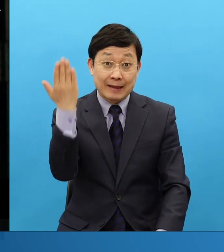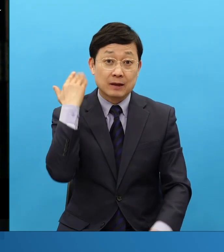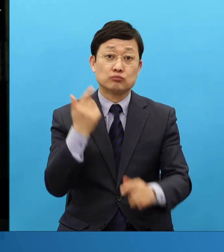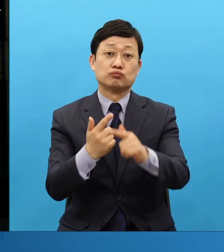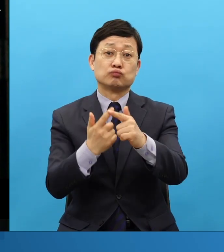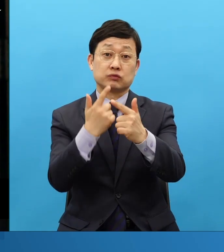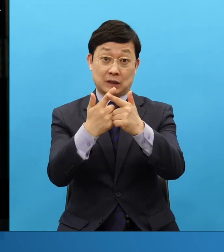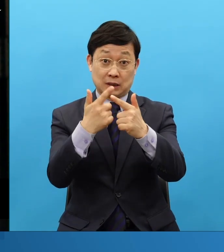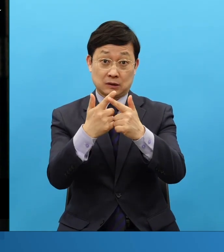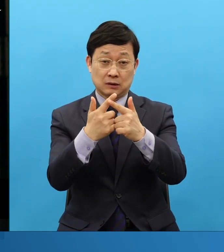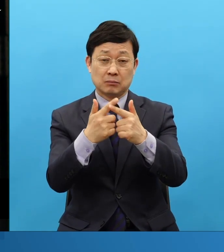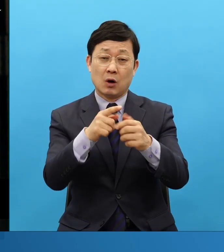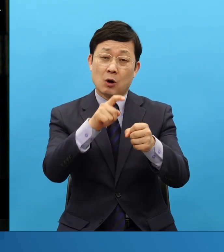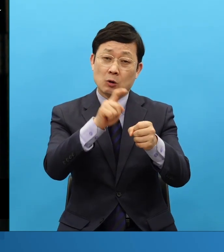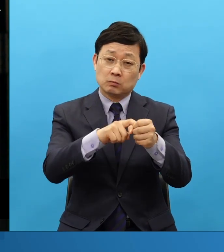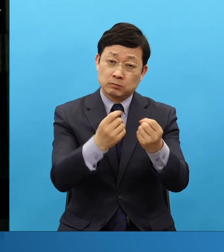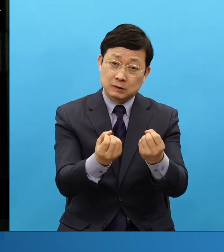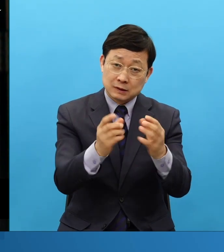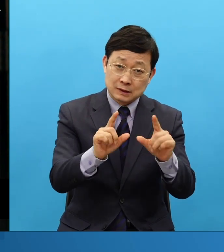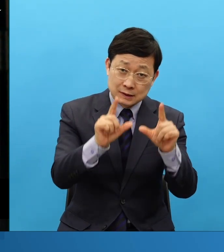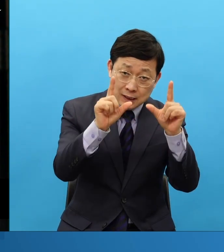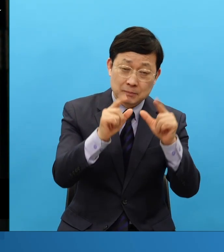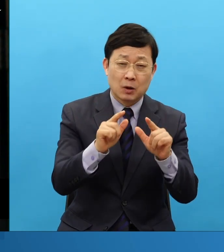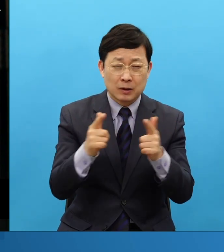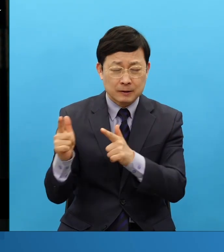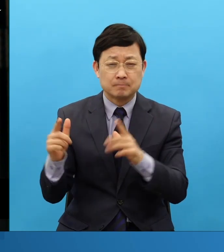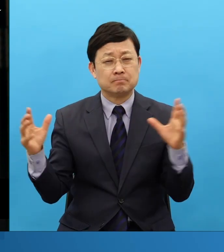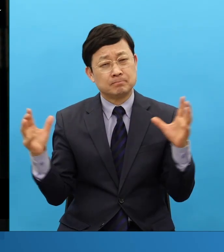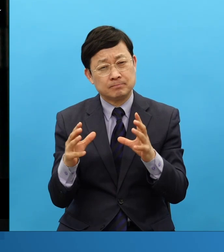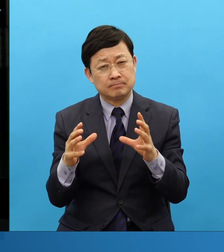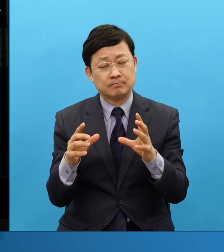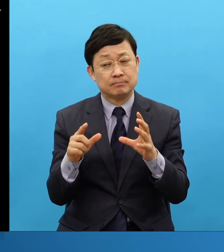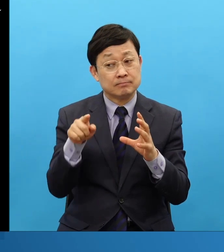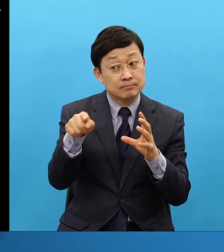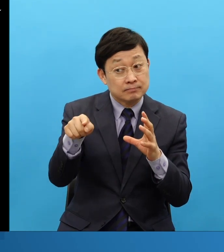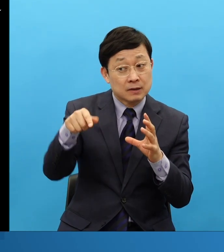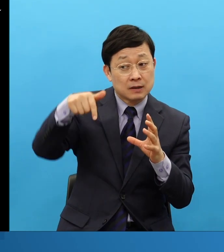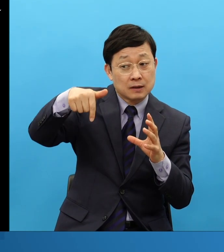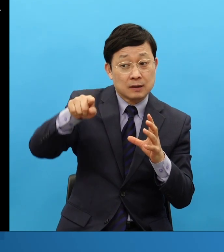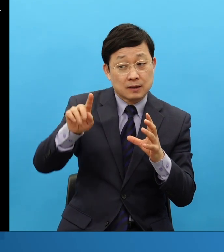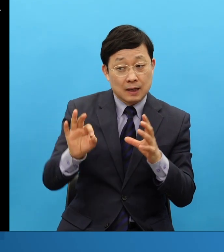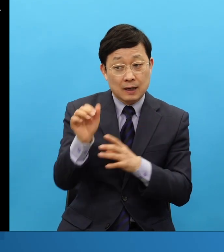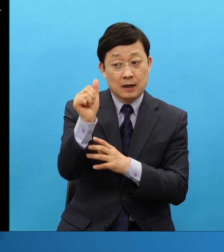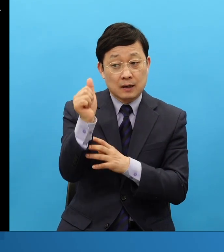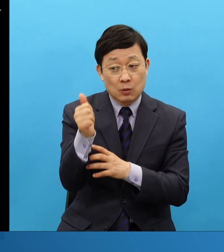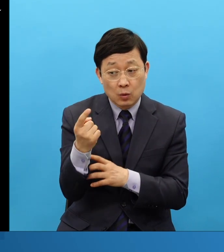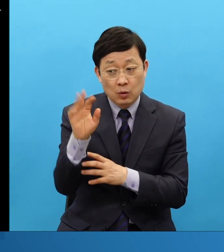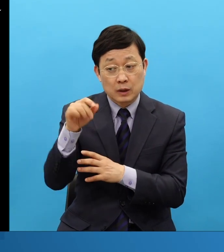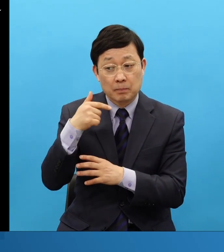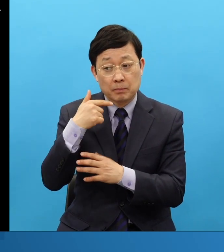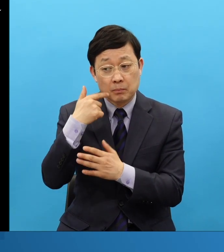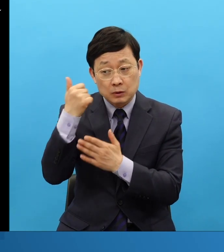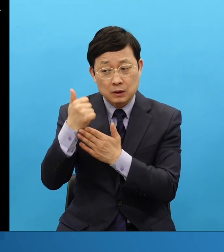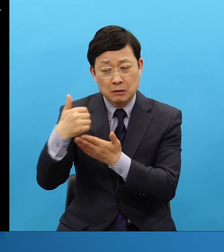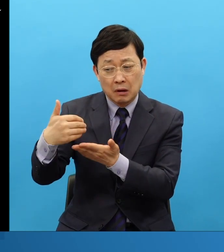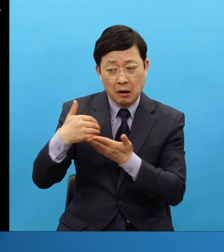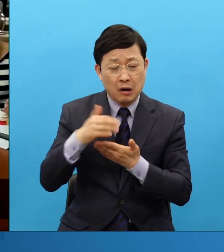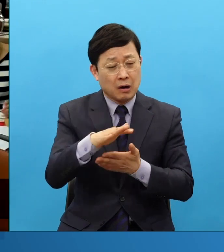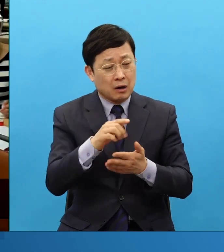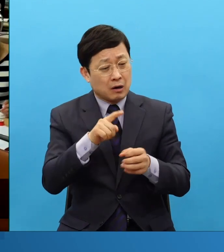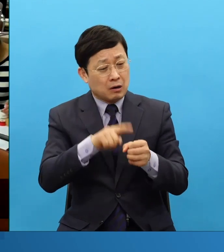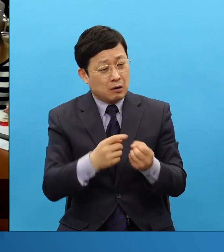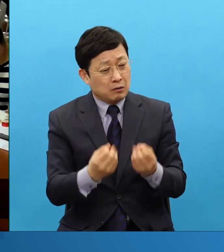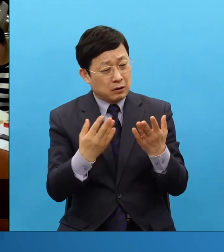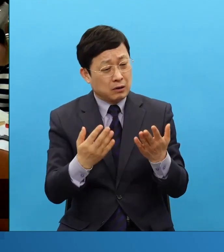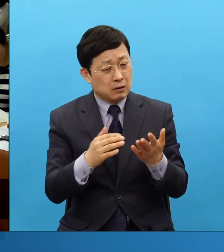합숙을 시작했습니다. 심부름하는 강호인 목사가 명절인데 오겠냐고 이러더라고요. 근데 그때 최고 많이 왔어요. 이 성도님들 중직자들이